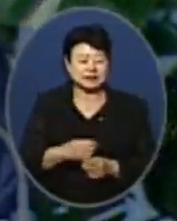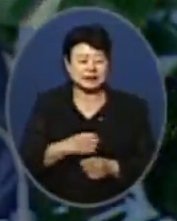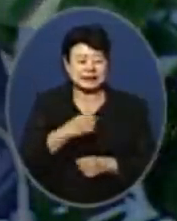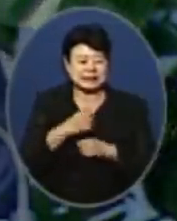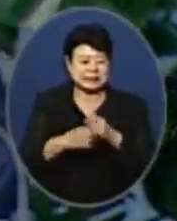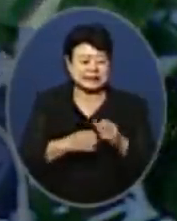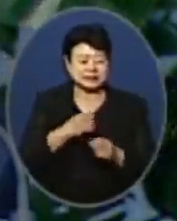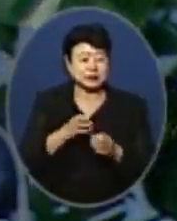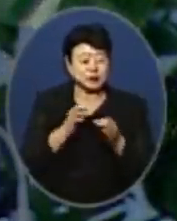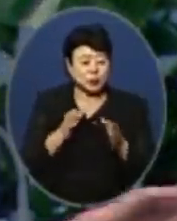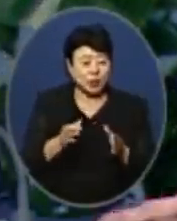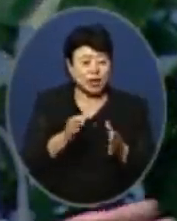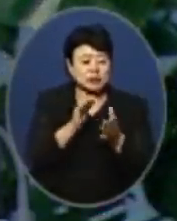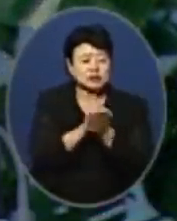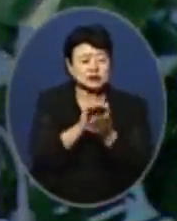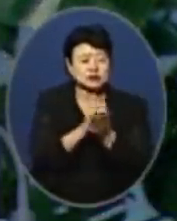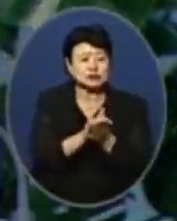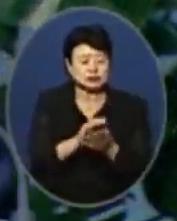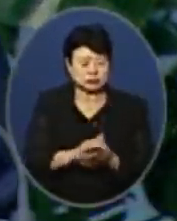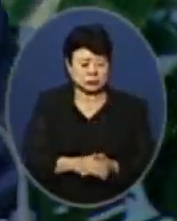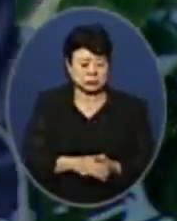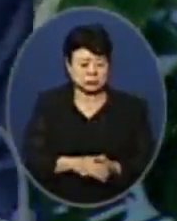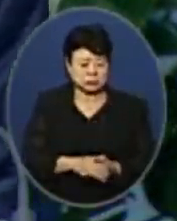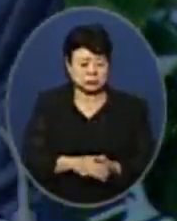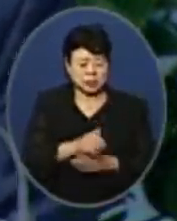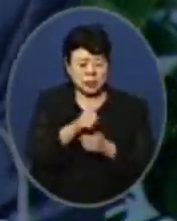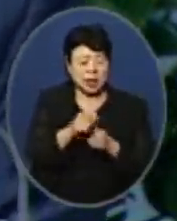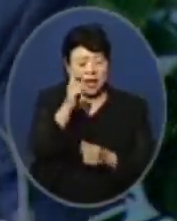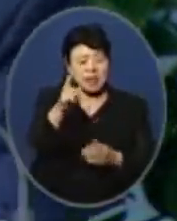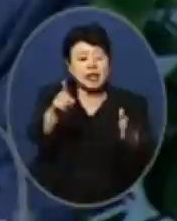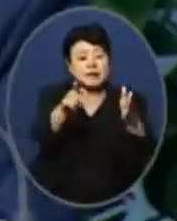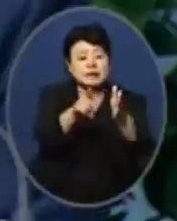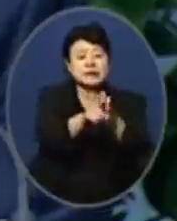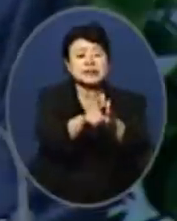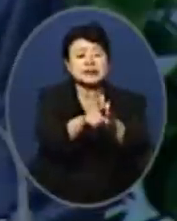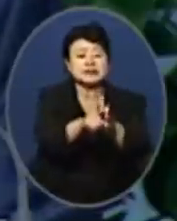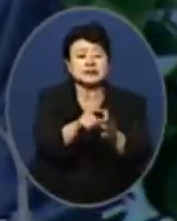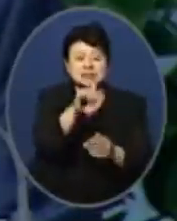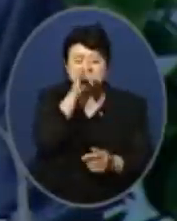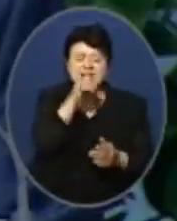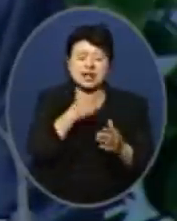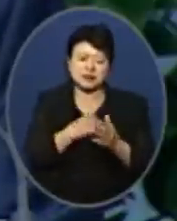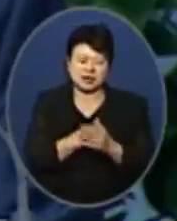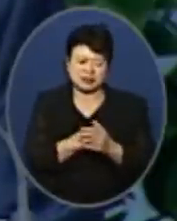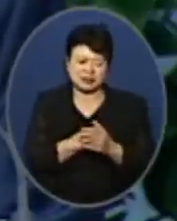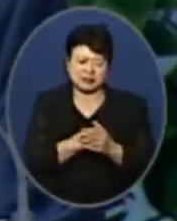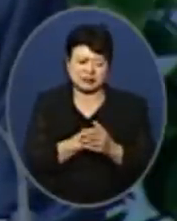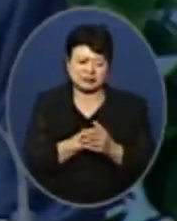동안 친구로 지내는 것도 하나의 믿음, 하나의 신뢰 때문에.